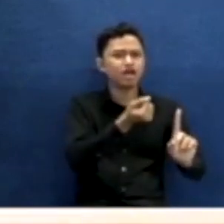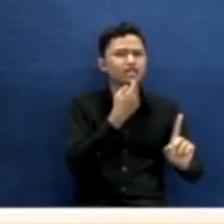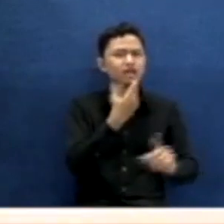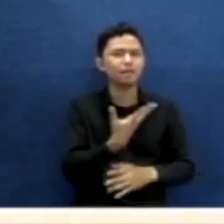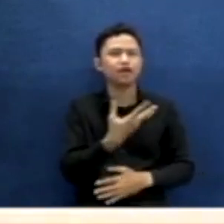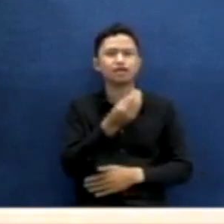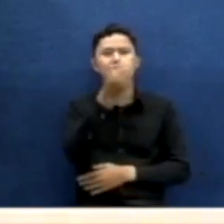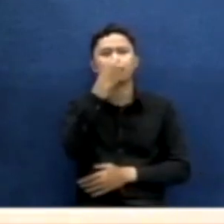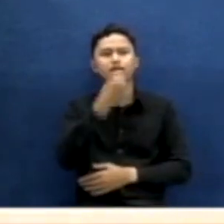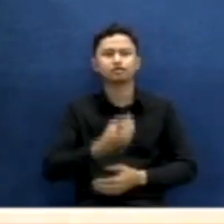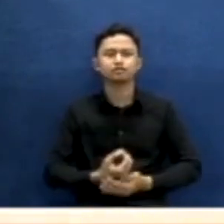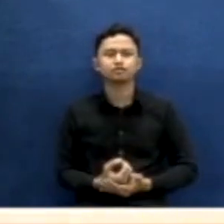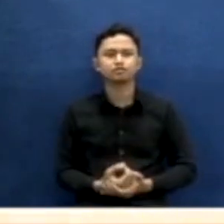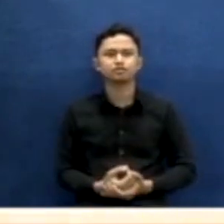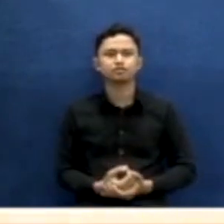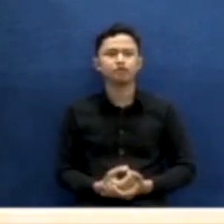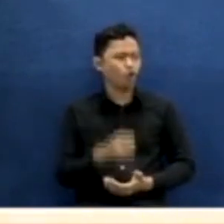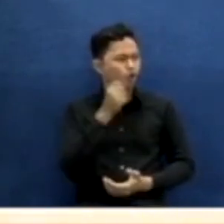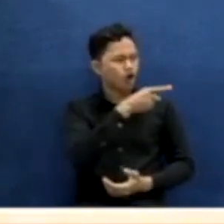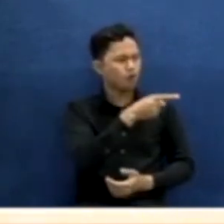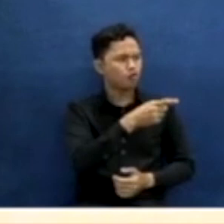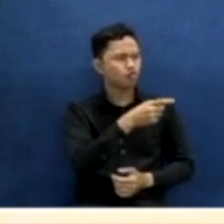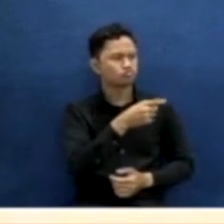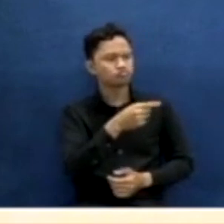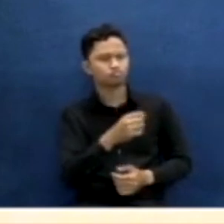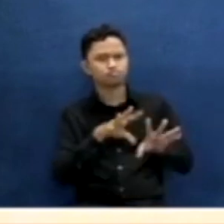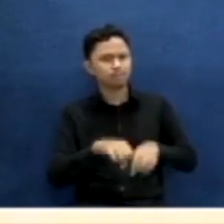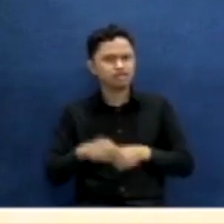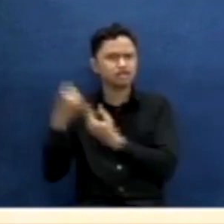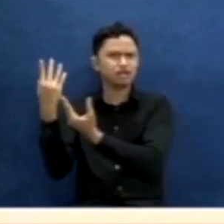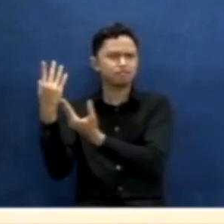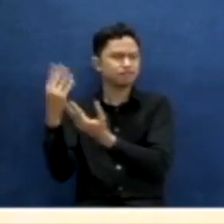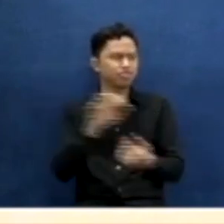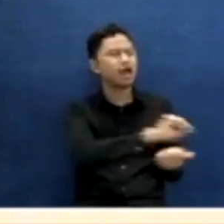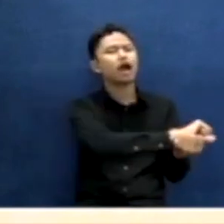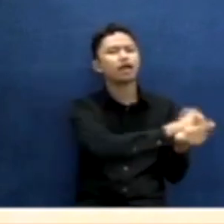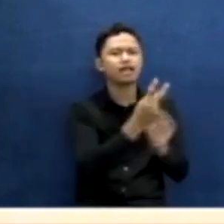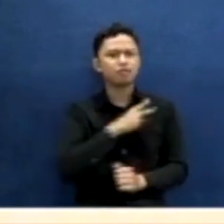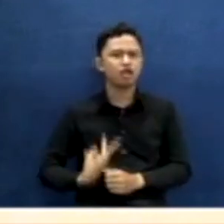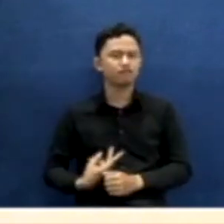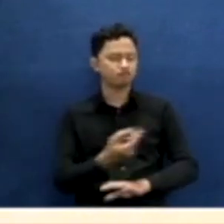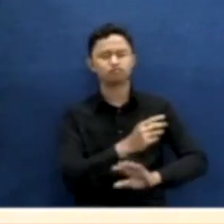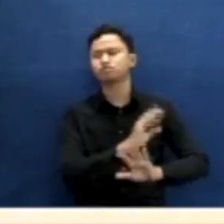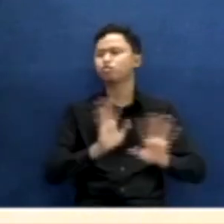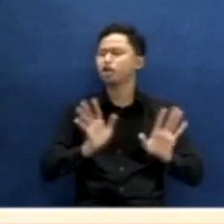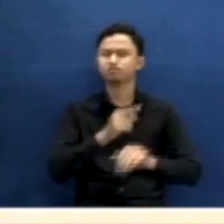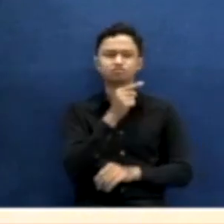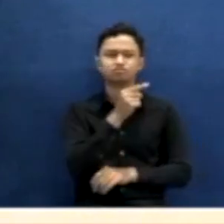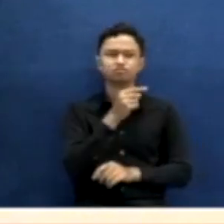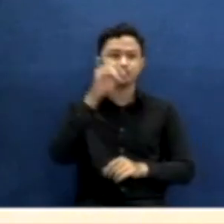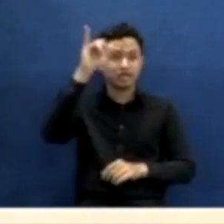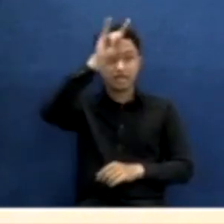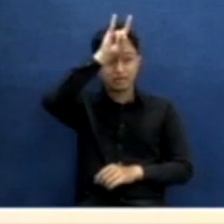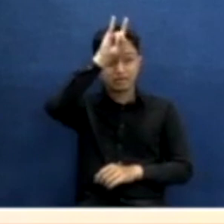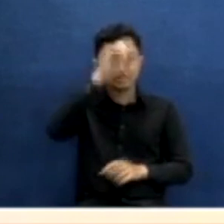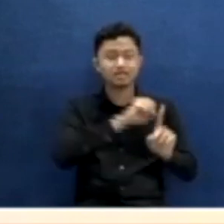diantaranyabukan hanyamerekadiperintahkanuntukmurtad dariagamayangmerekayakinidari Rasulullah,tetapimasalahmakanan jugadijadikan